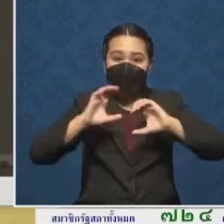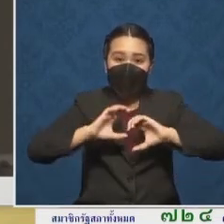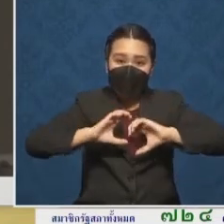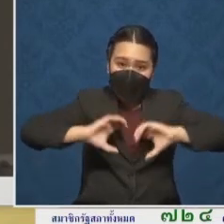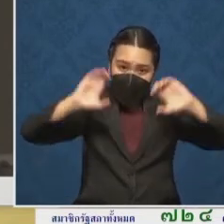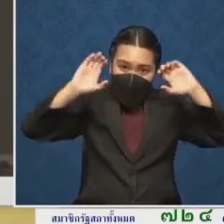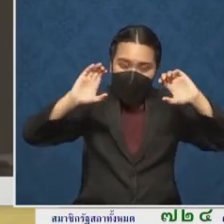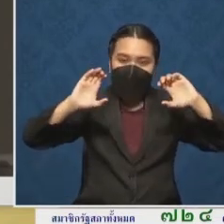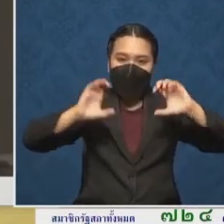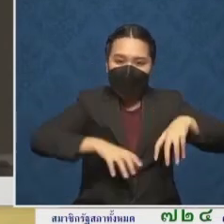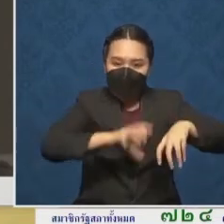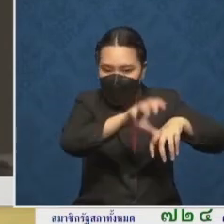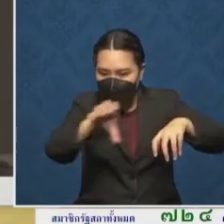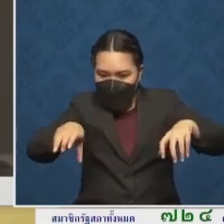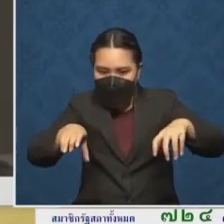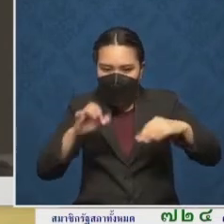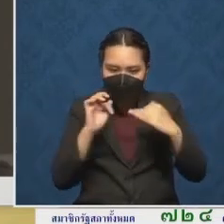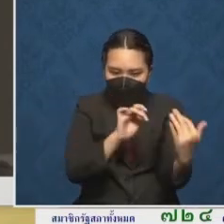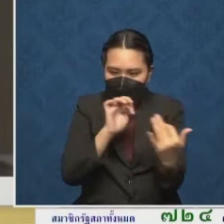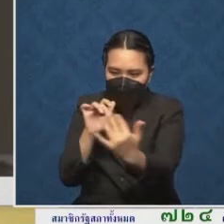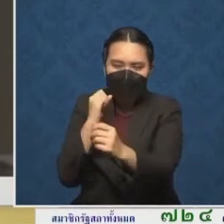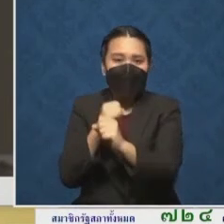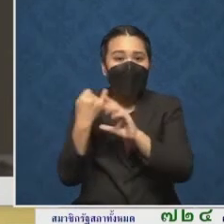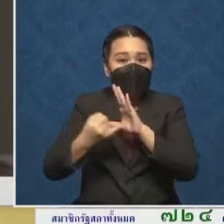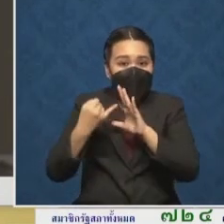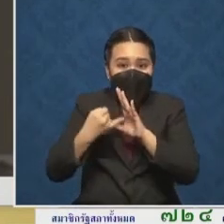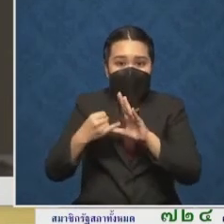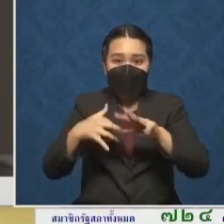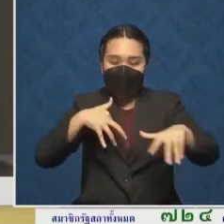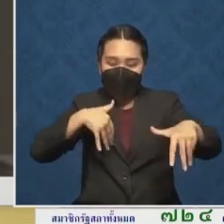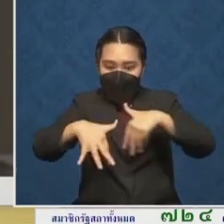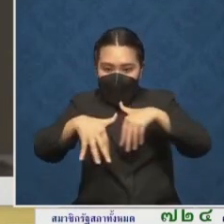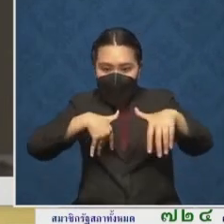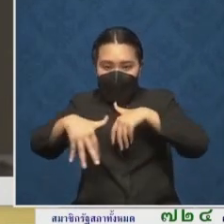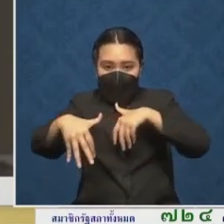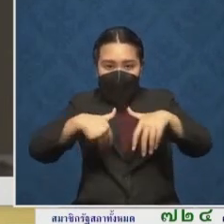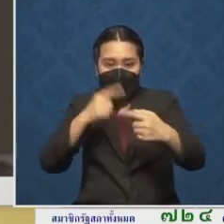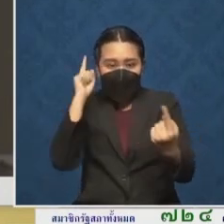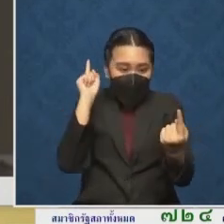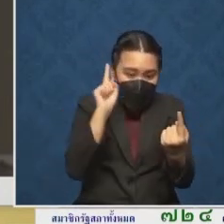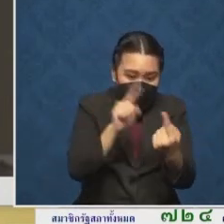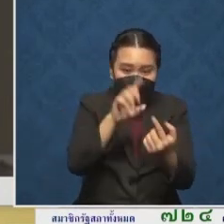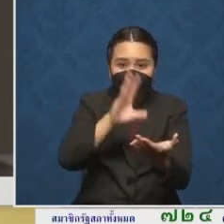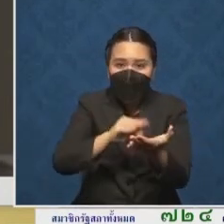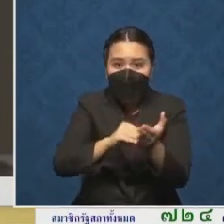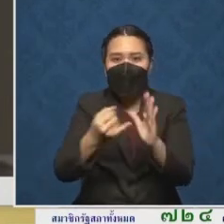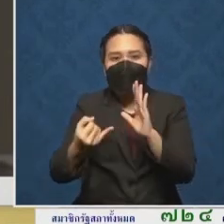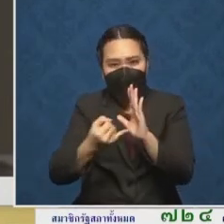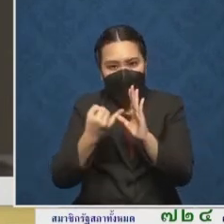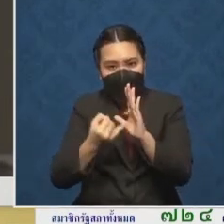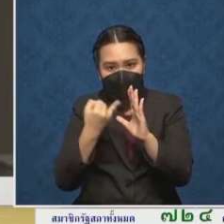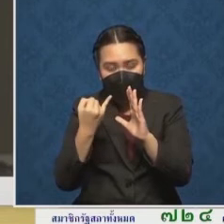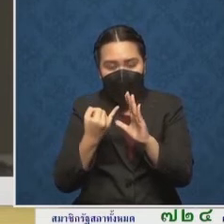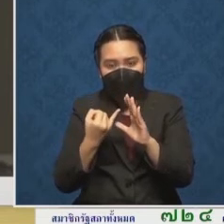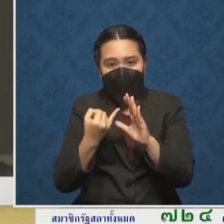ระหว่างหน่วยงานต่างๆภาครัฐทำได้โดยสะดวกประชาชนสามารถเข้าถึงข้อมูลภาครัฐได้โดยสะดว